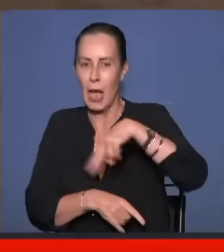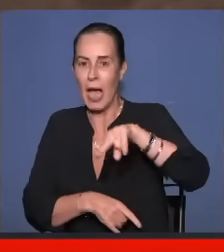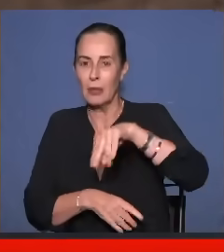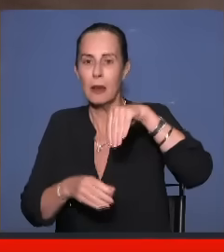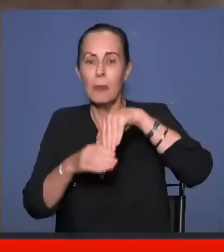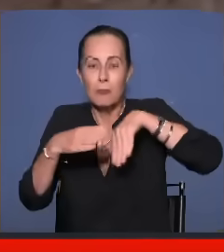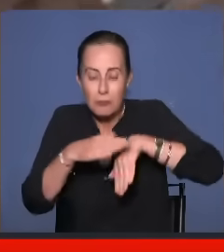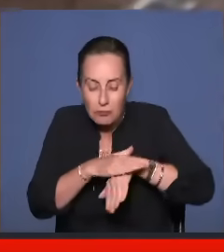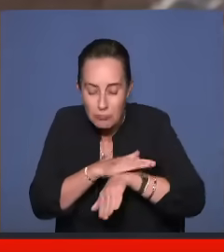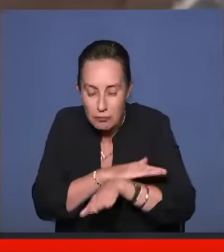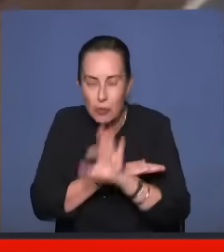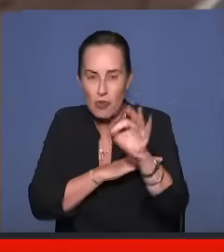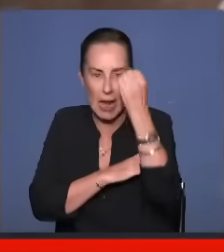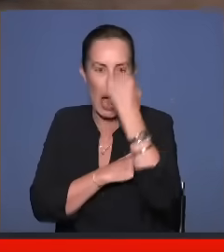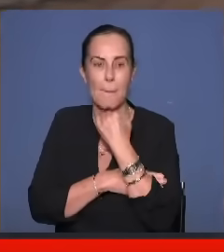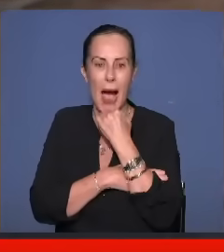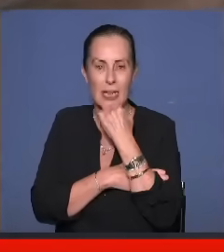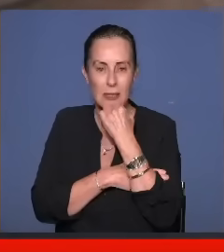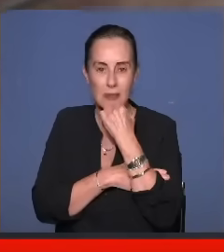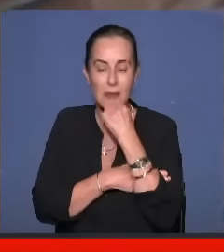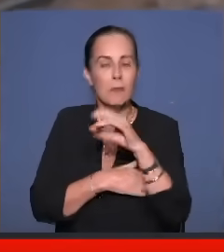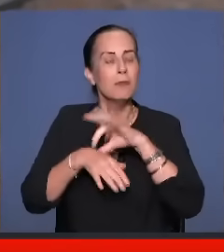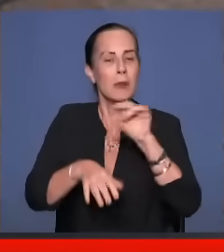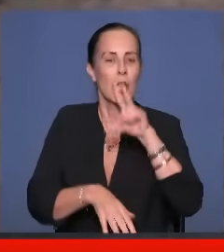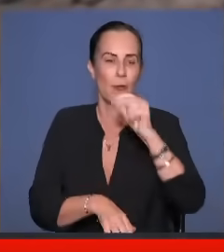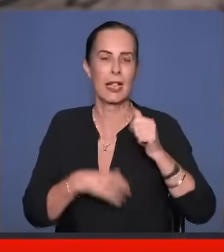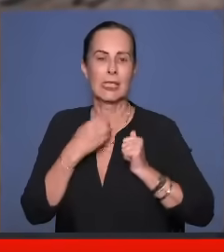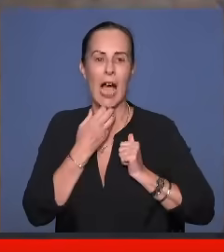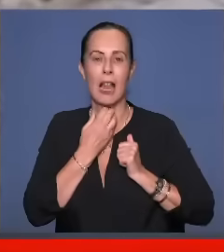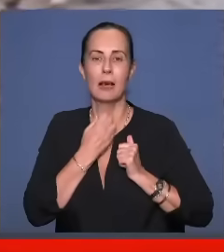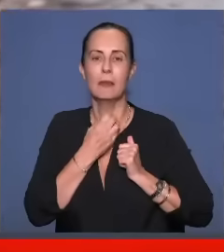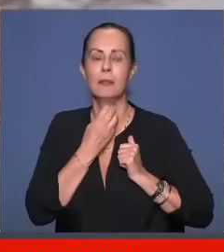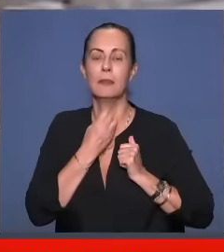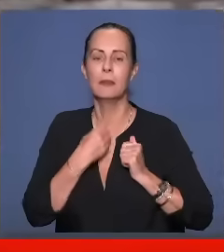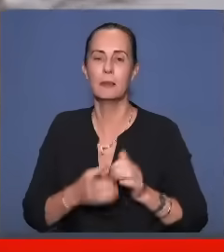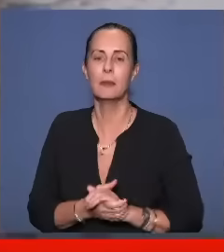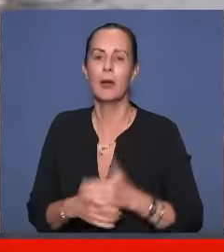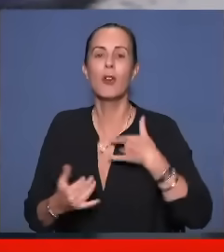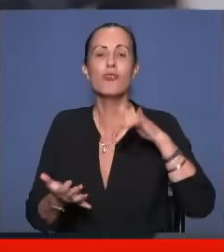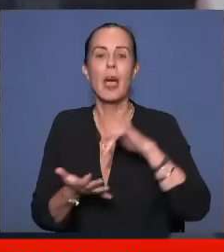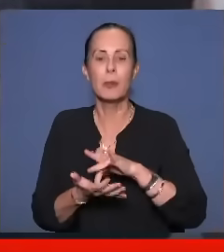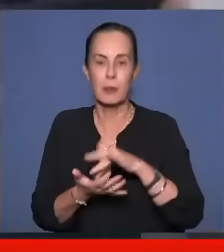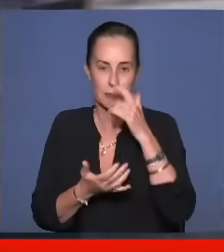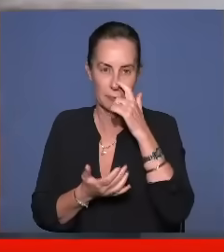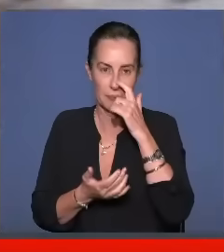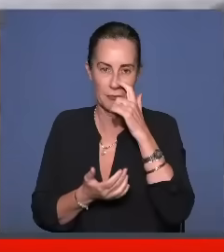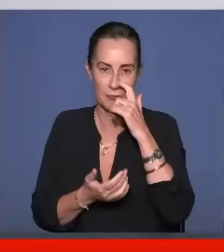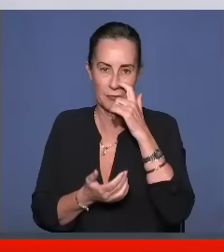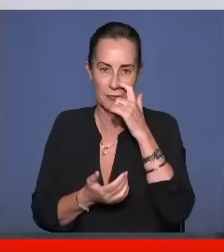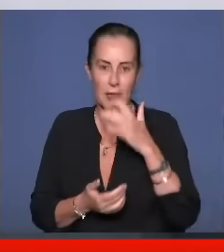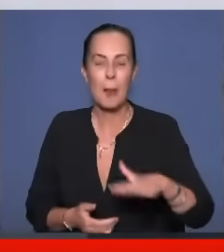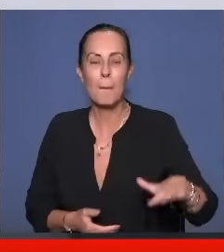במעמקי ארץ הטרור של חמאס, המדריך, דובר צהל, דניאל אגרי. We're now here in an